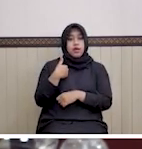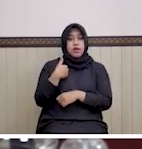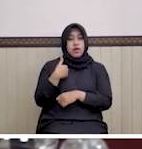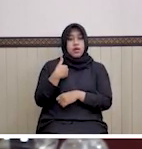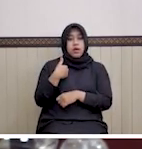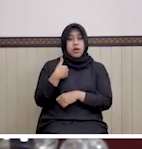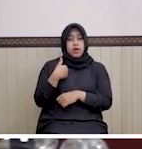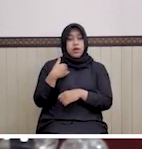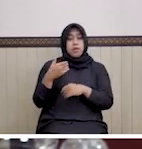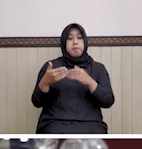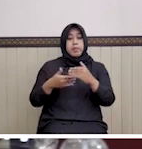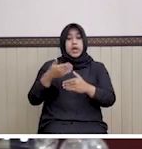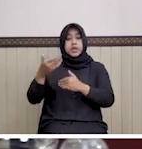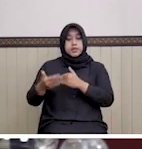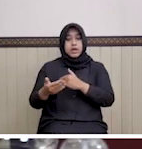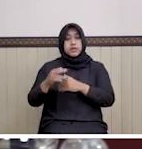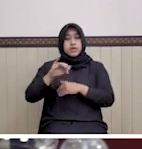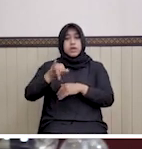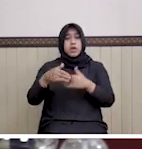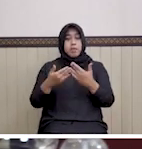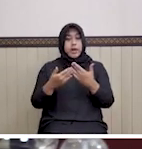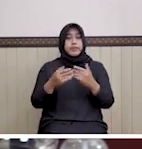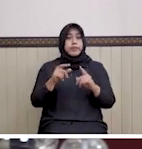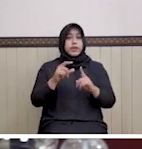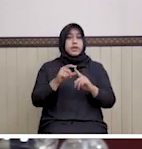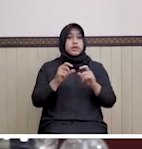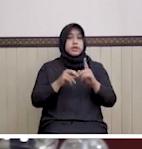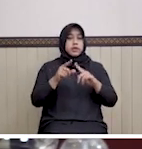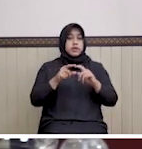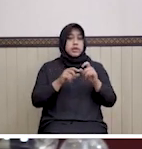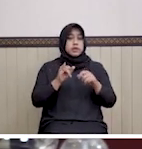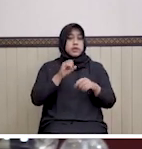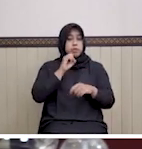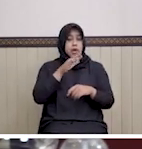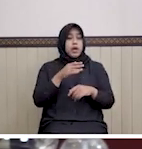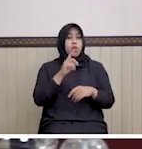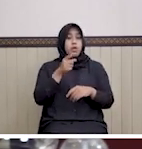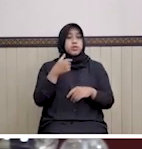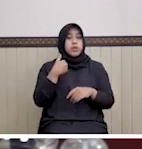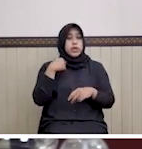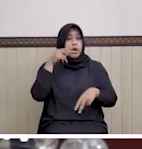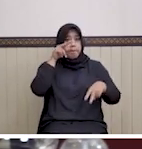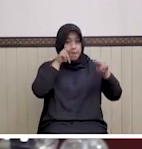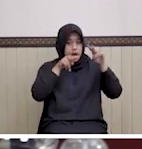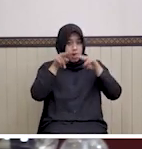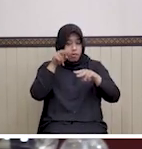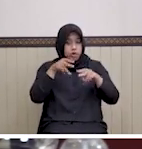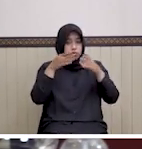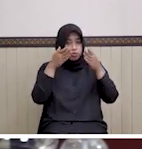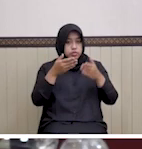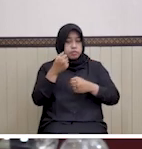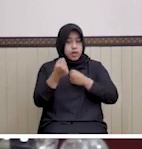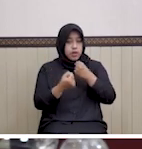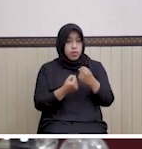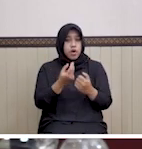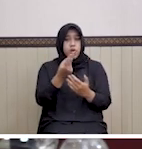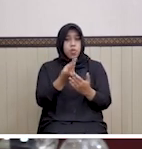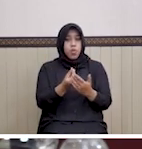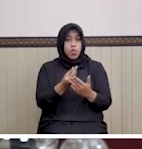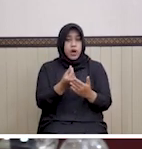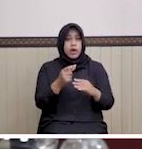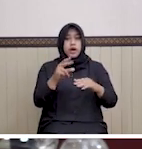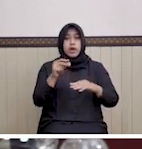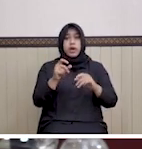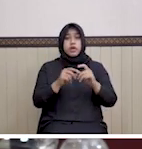penggunaannya pasca nya makanya di dalam di dalam disertasi saya saya katakan harus ada pengawasan terhadap pelaksanaan uang restitusi